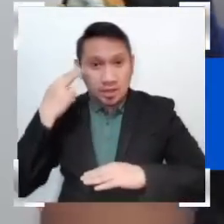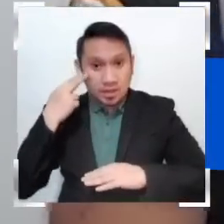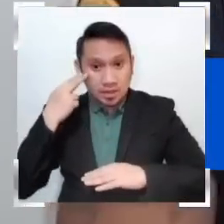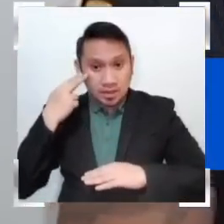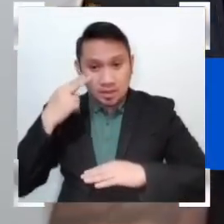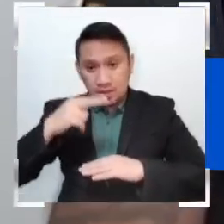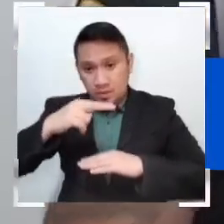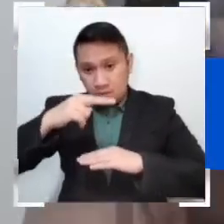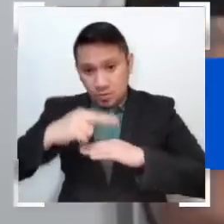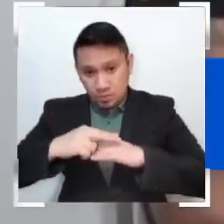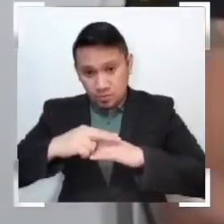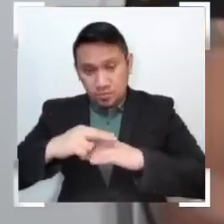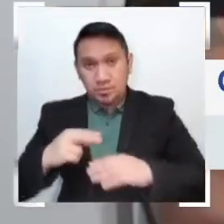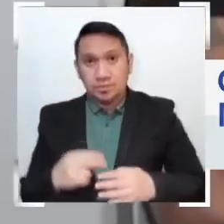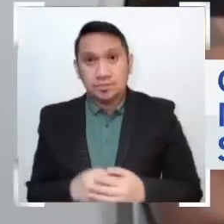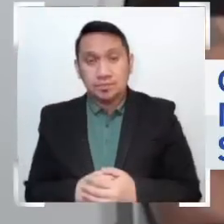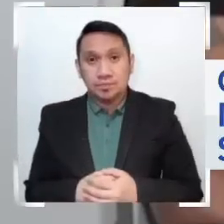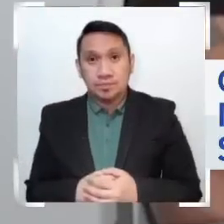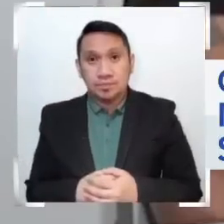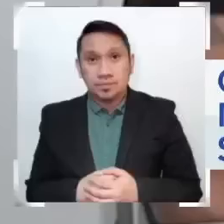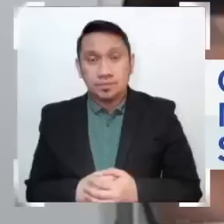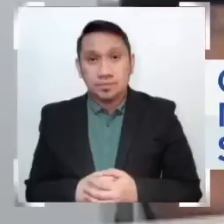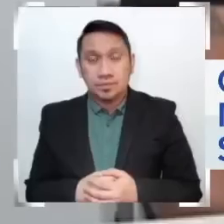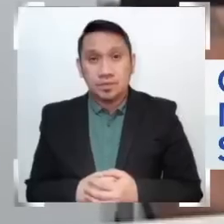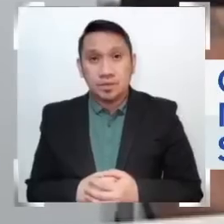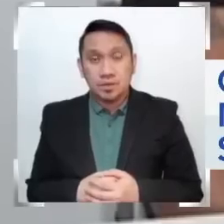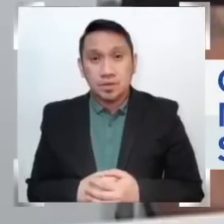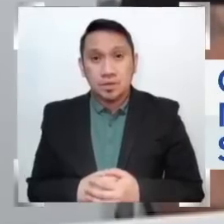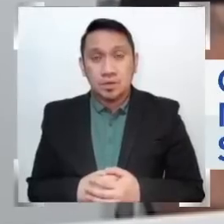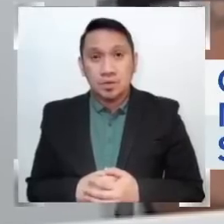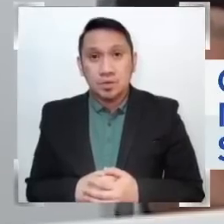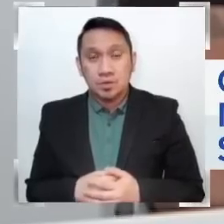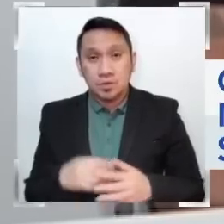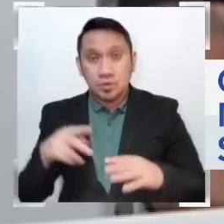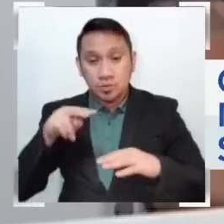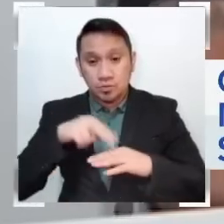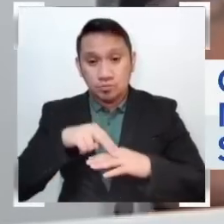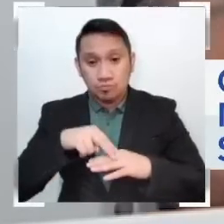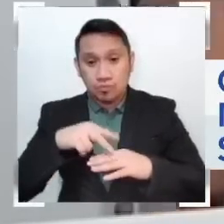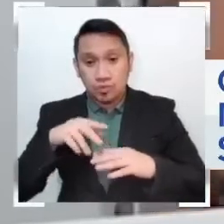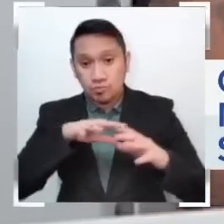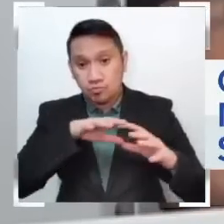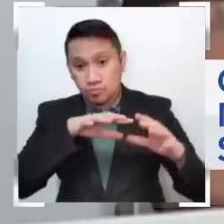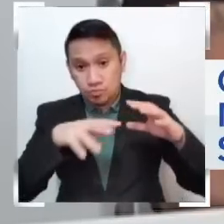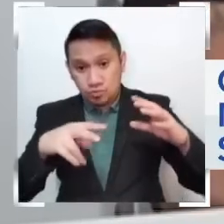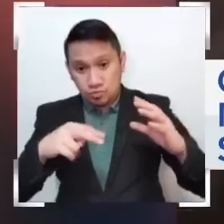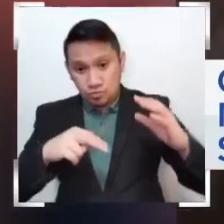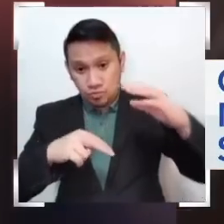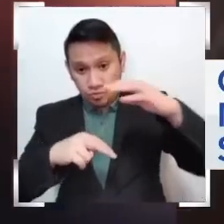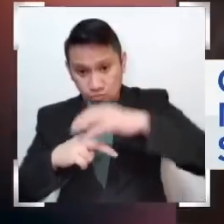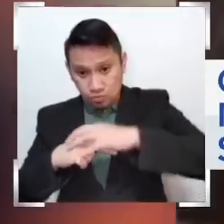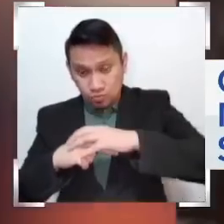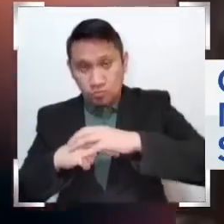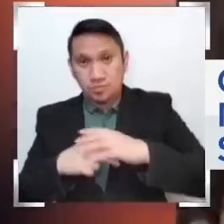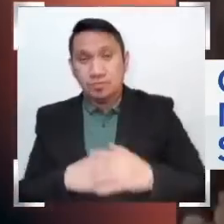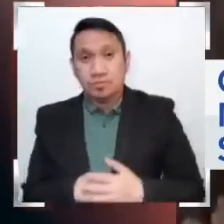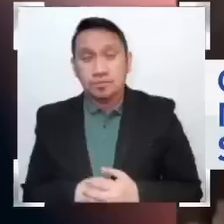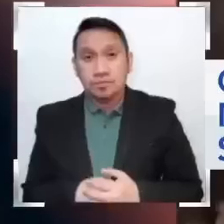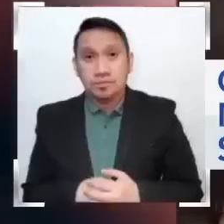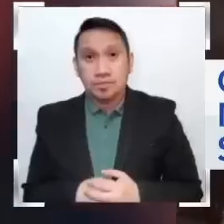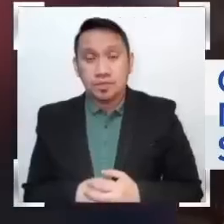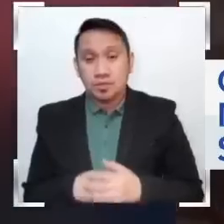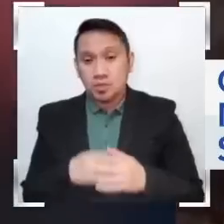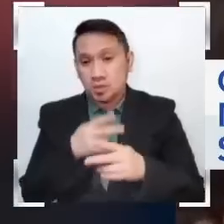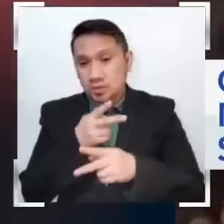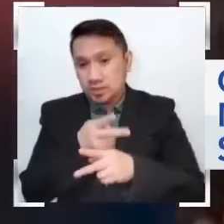niya nakaloon. Tapos yung lupa po natin is type po niya clay soil na malagkit na mabigat. Maingat at kalkulado